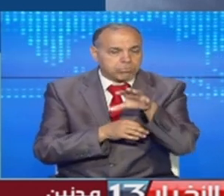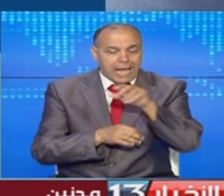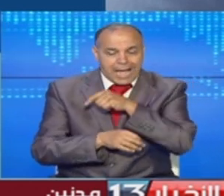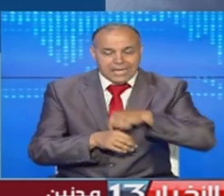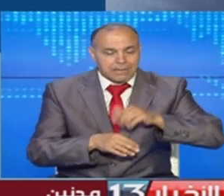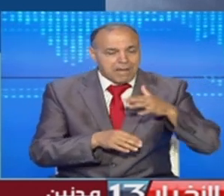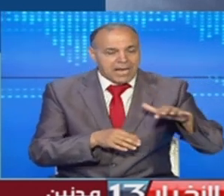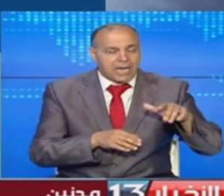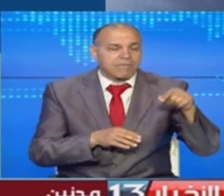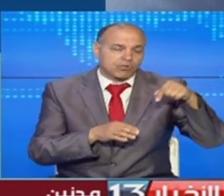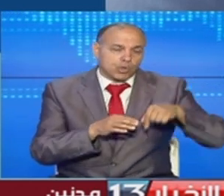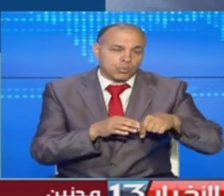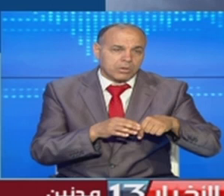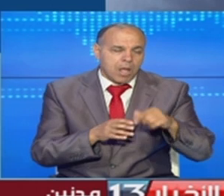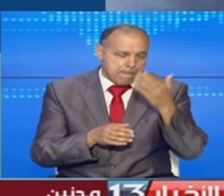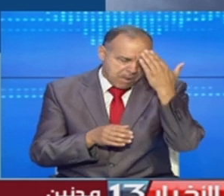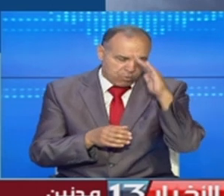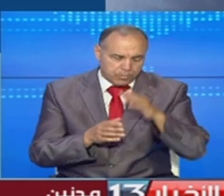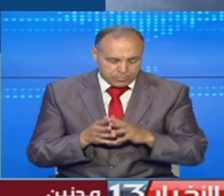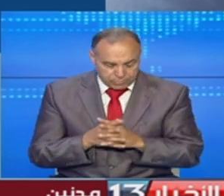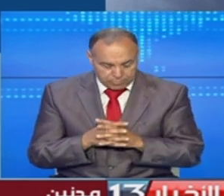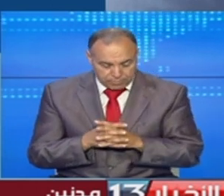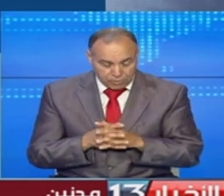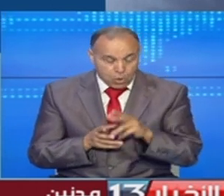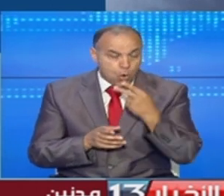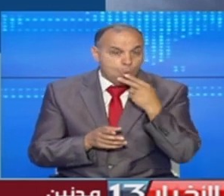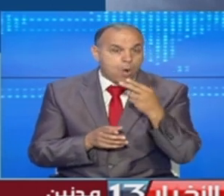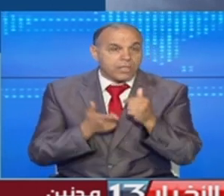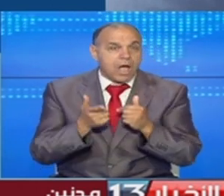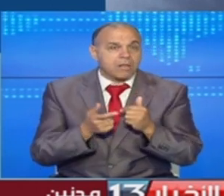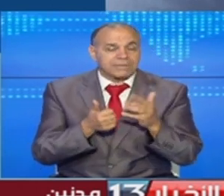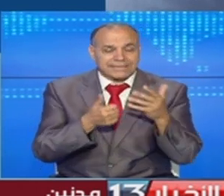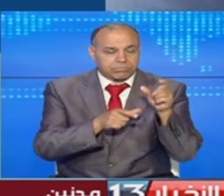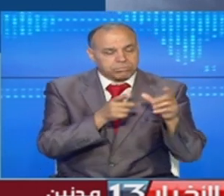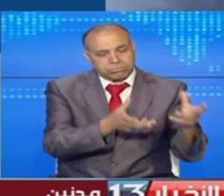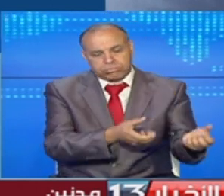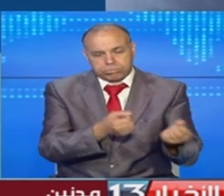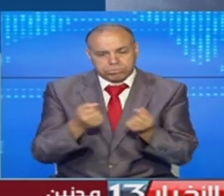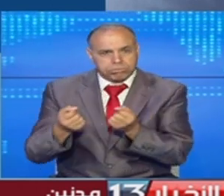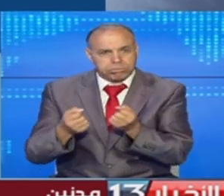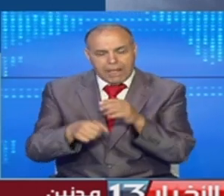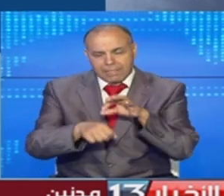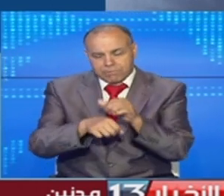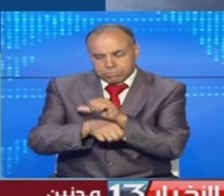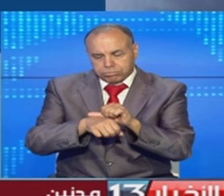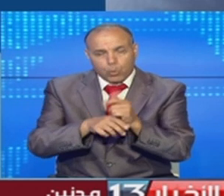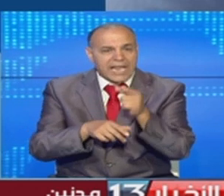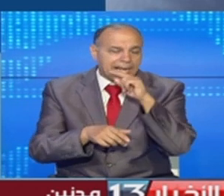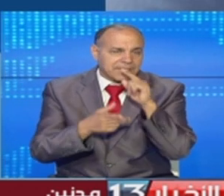الحرس البحري للجنوب رشيد البوزيدي، وأوضح أن الجثث يتم نقلها إلى قسم الطب الشرعي